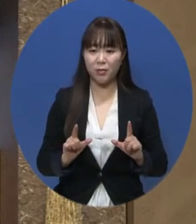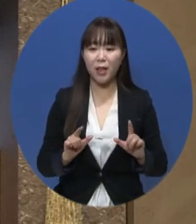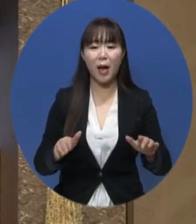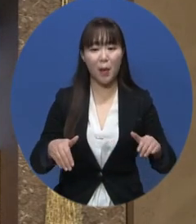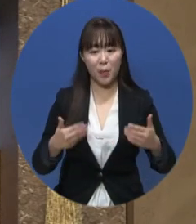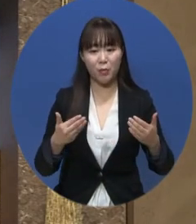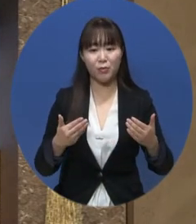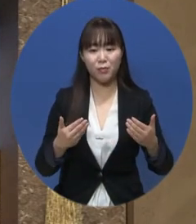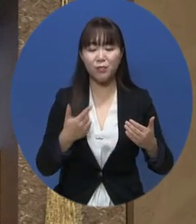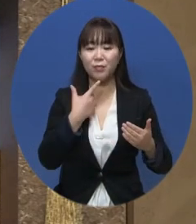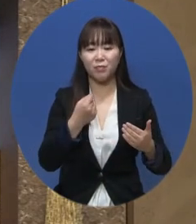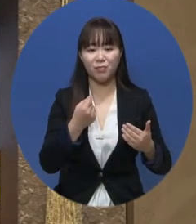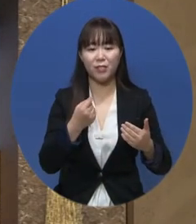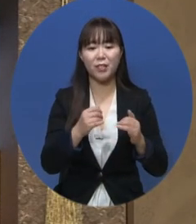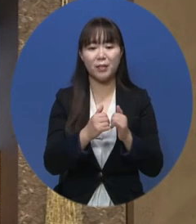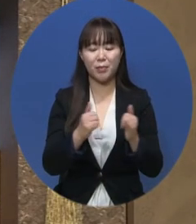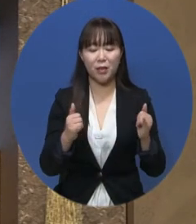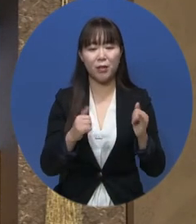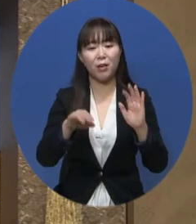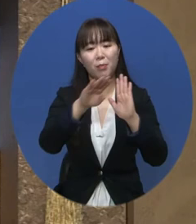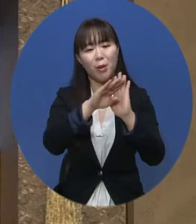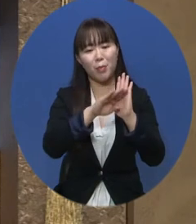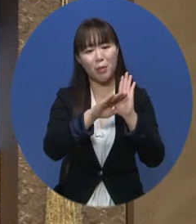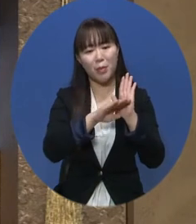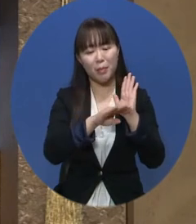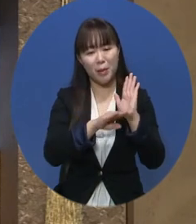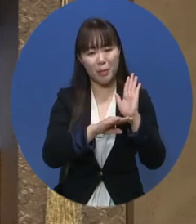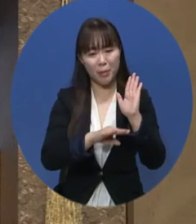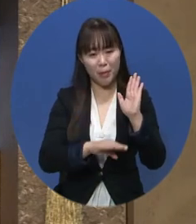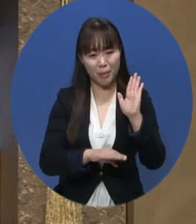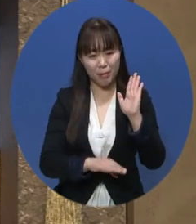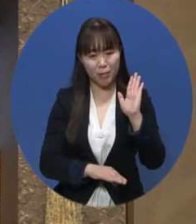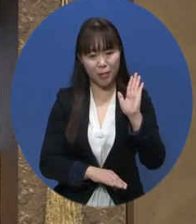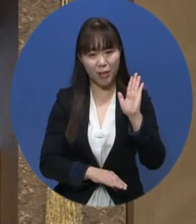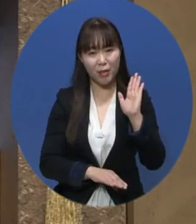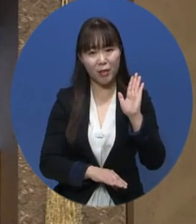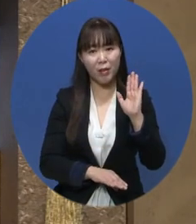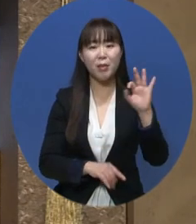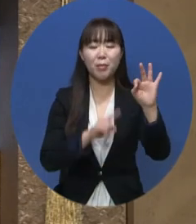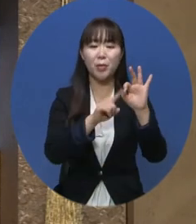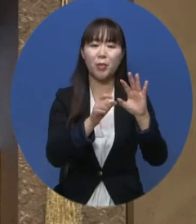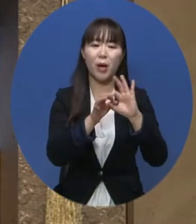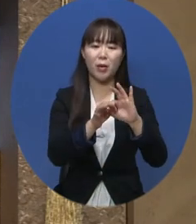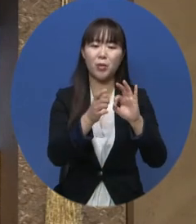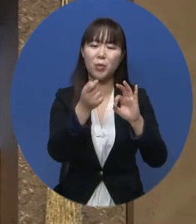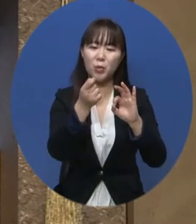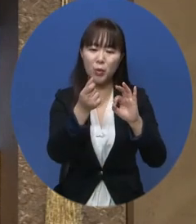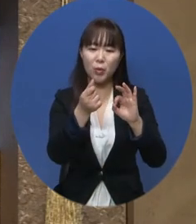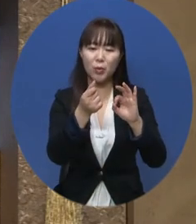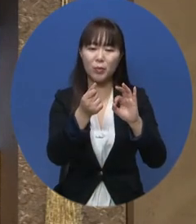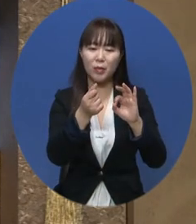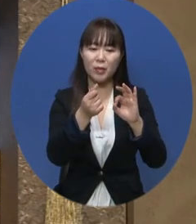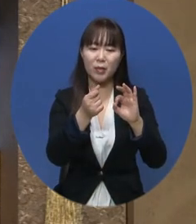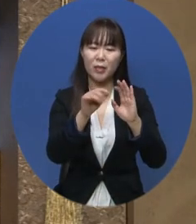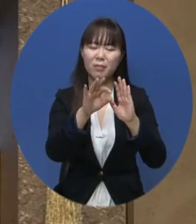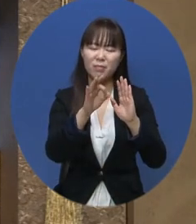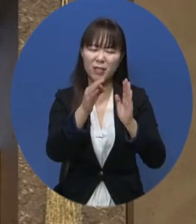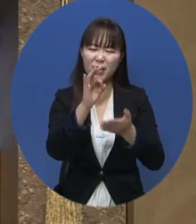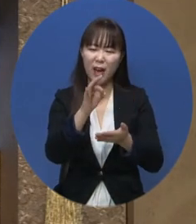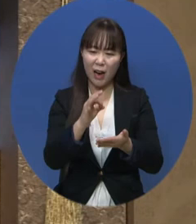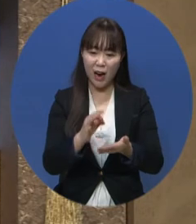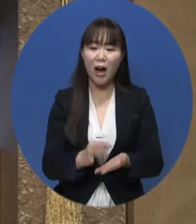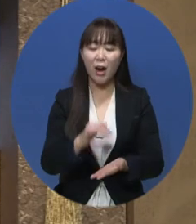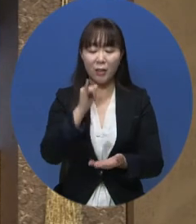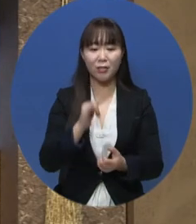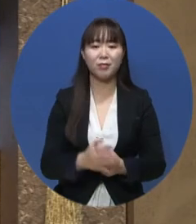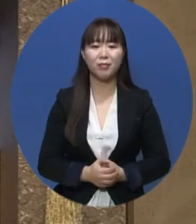경미하시는 그렇죠. 생활할 만한 분들 이렇게 밑으로 내려가는 거죠. 그래서 네. 비용 부분에서 이제 조금씩 싸지는 있고. 거죠. 예, 차이가 예. 있죠.